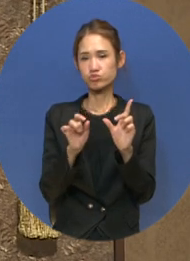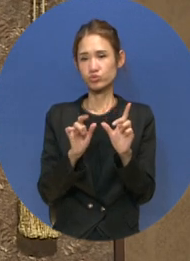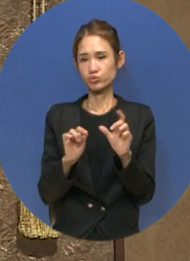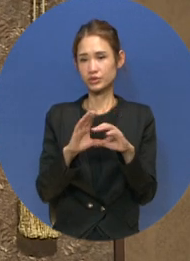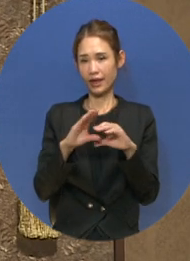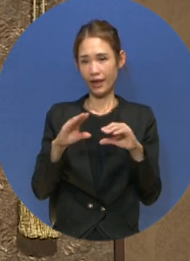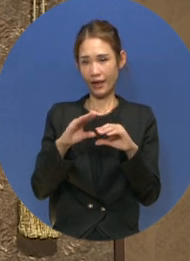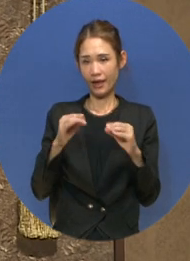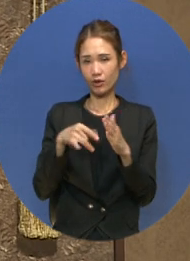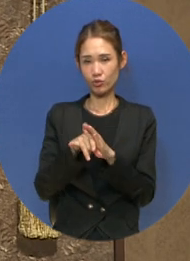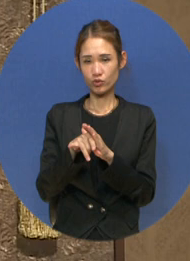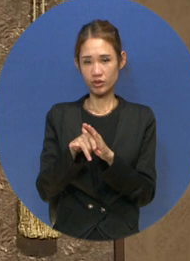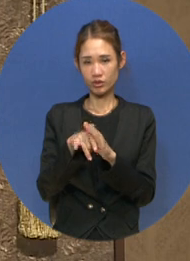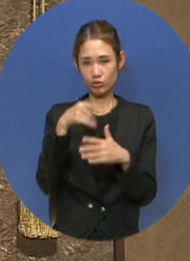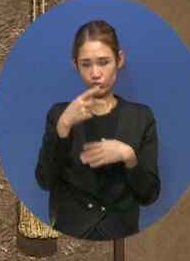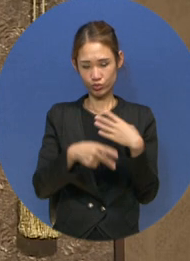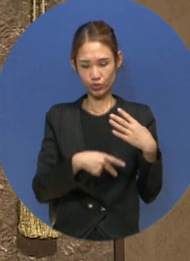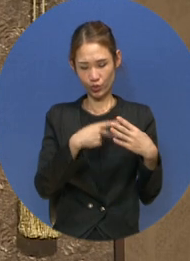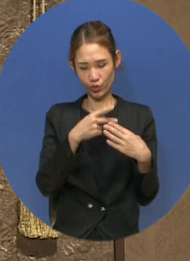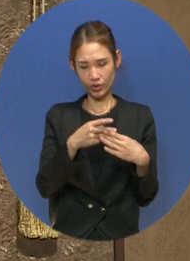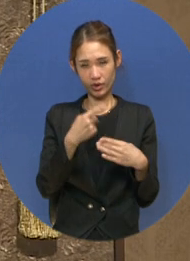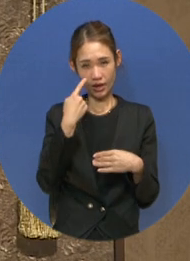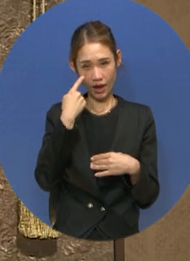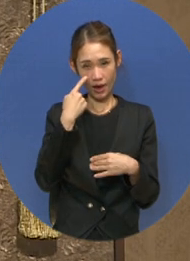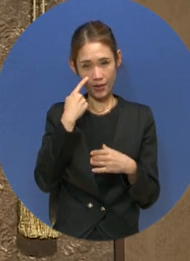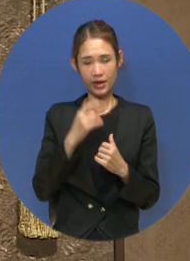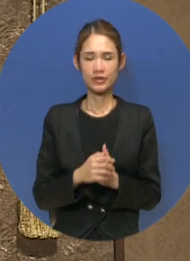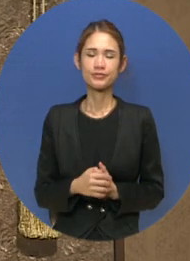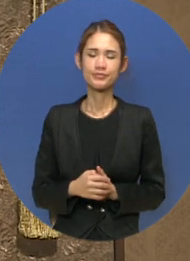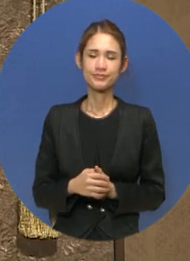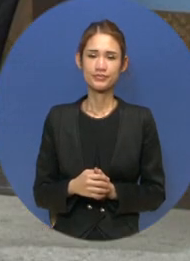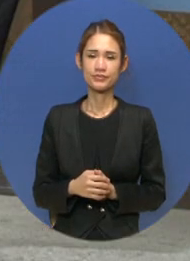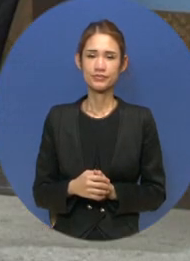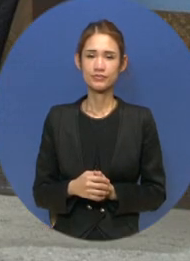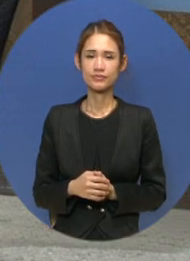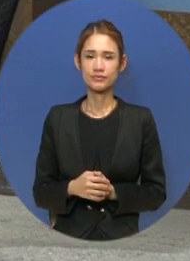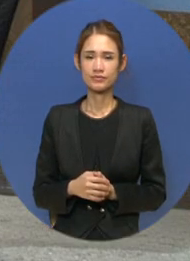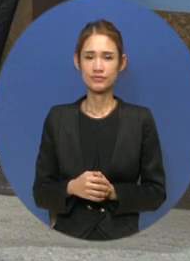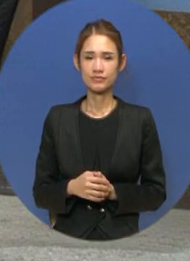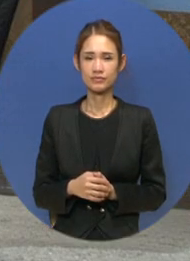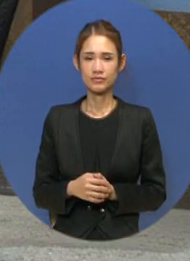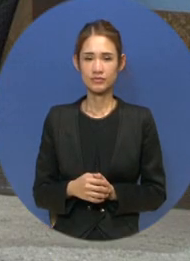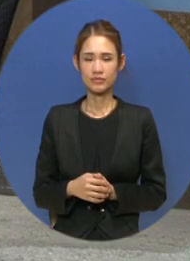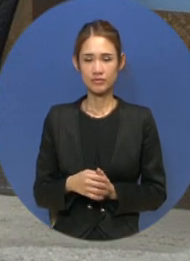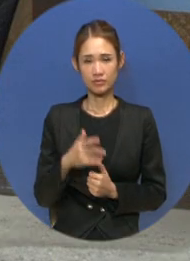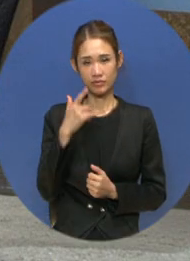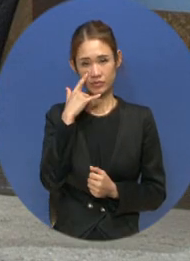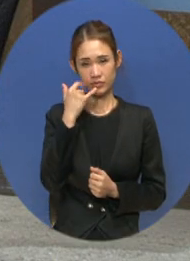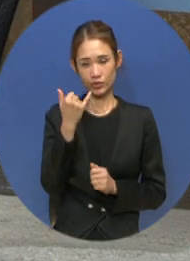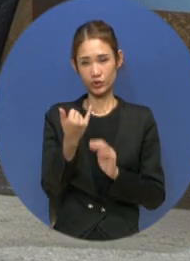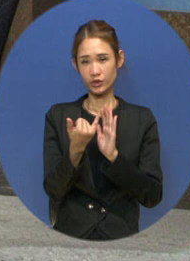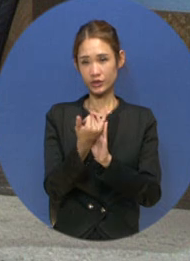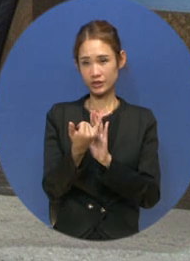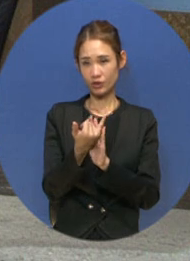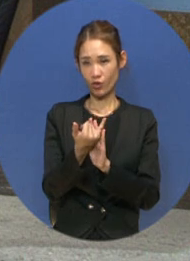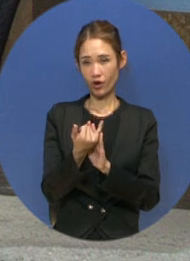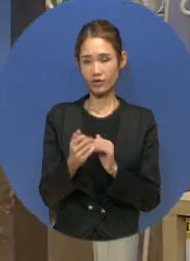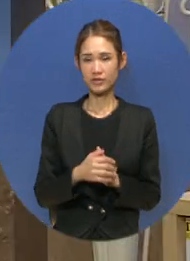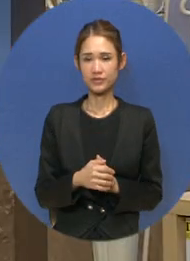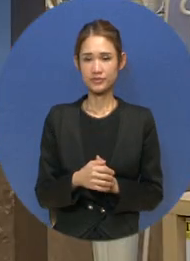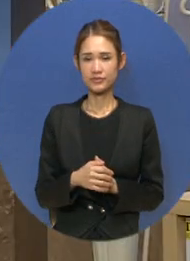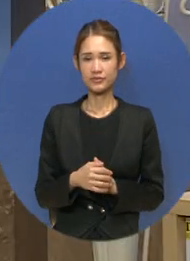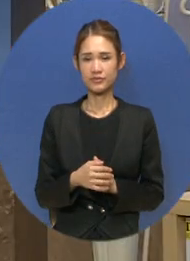해결할 수 있도록 노력하는 그런 프로그램이라고 얘기할 수 있습니다. 네, 그러니까 부모님들을 지원하는 그런 사업을 또 하고 계신데